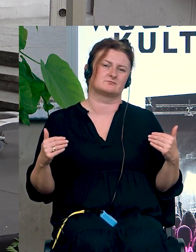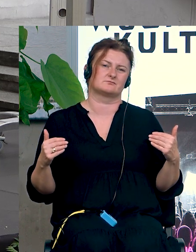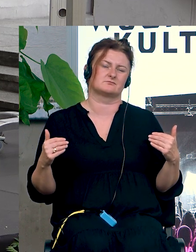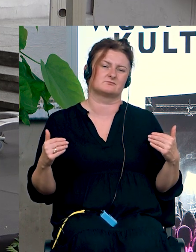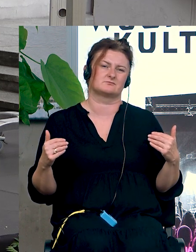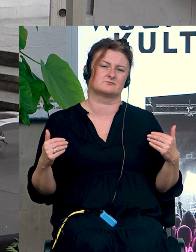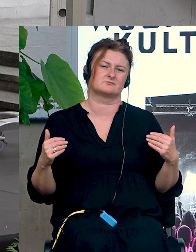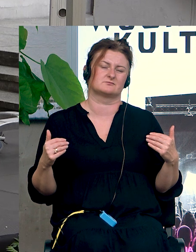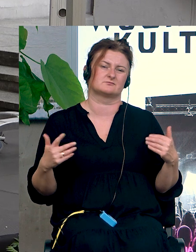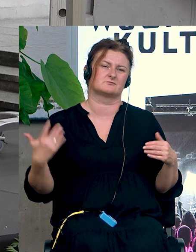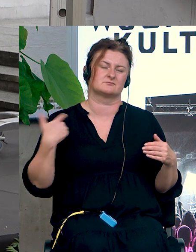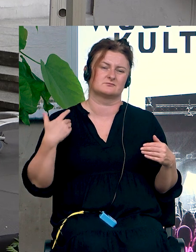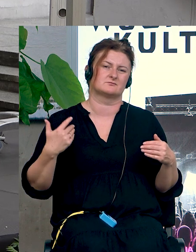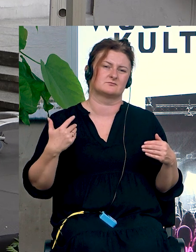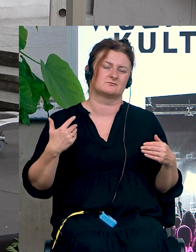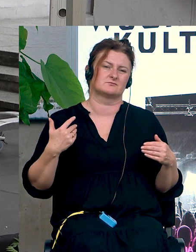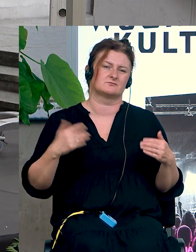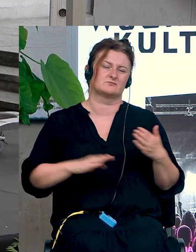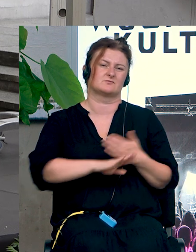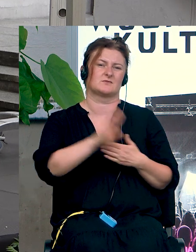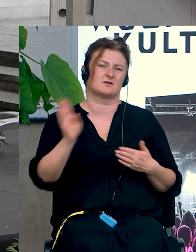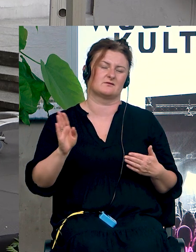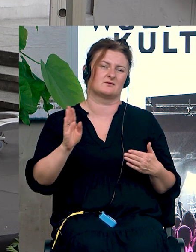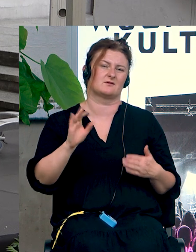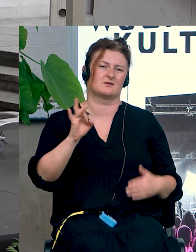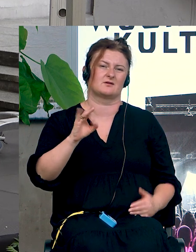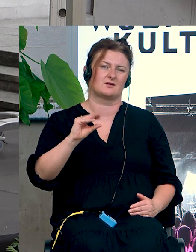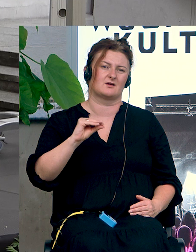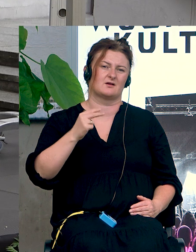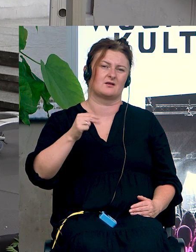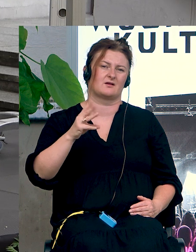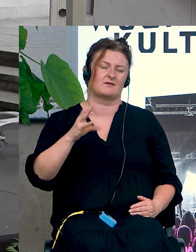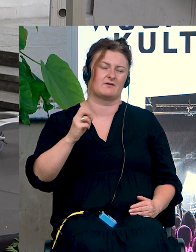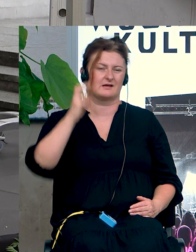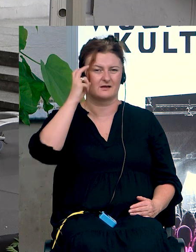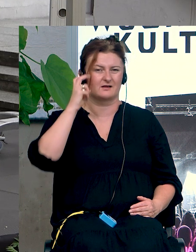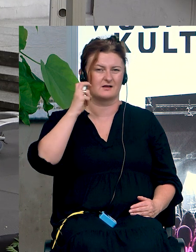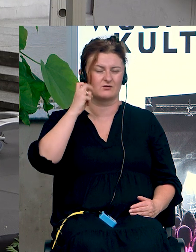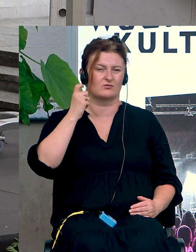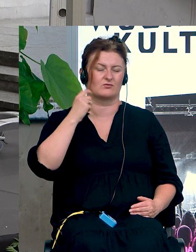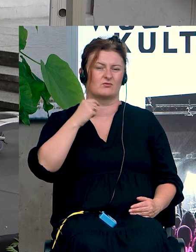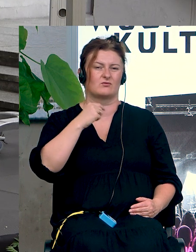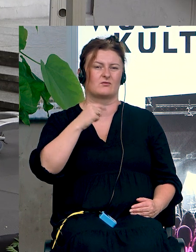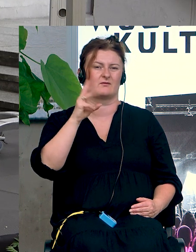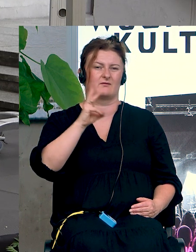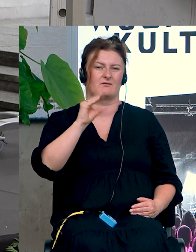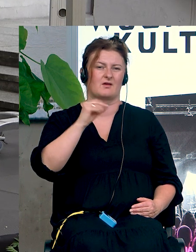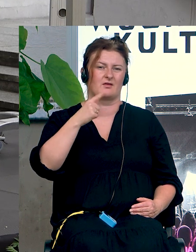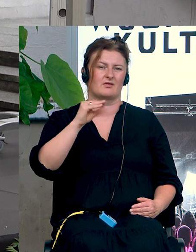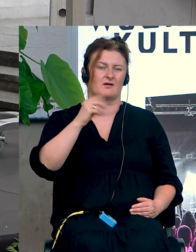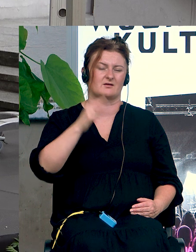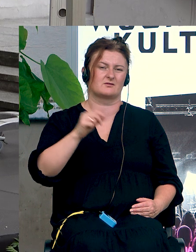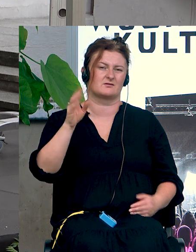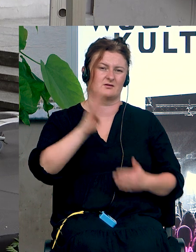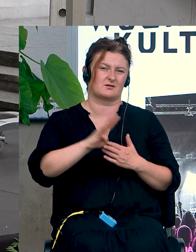ставилося в Женеві, в Відні і в Києві в 13-му, 14-му, 15-му роках. Це була п'єса